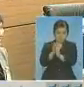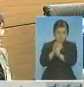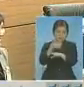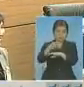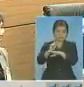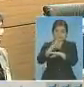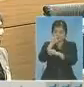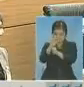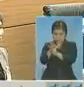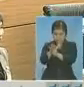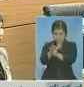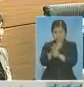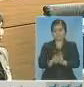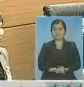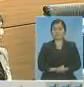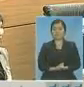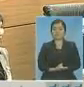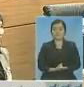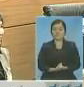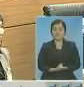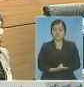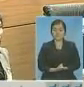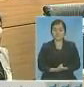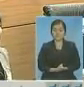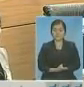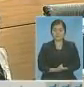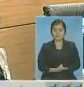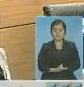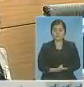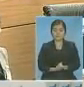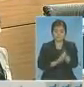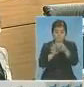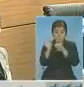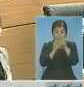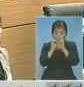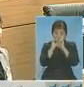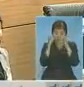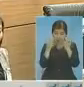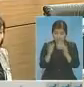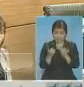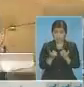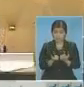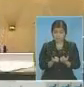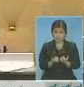วพอสมควรแล้วท่านสมาท่านชี้แจงแล้วนี่ฮะท่านชี้แจงได้ชัดเจนแล้วครับ